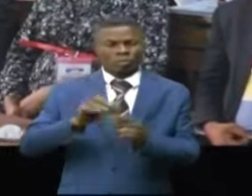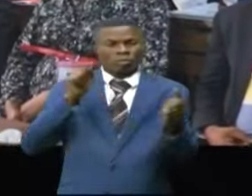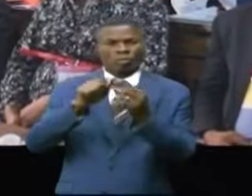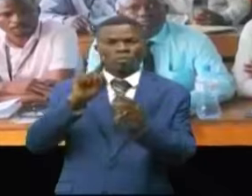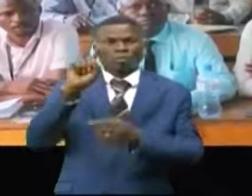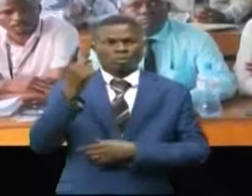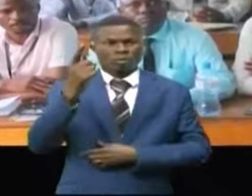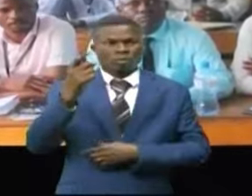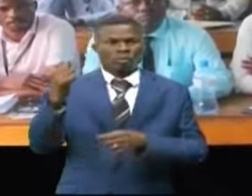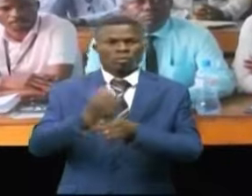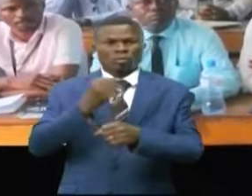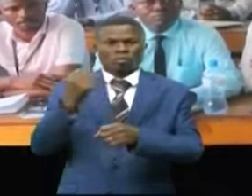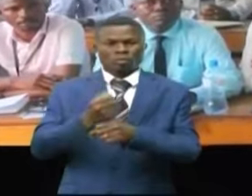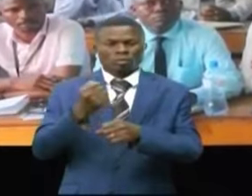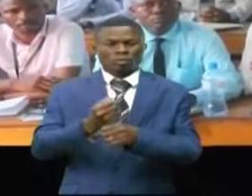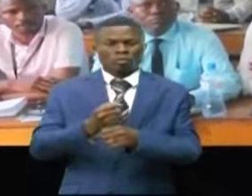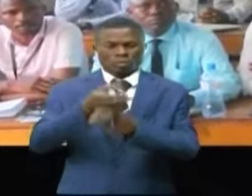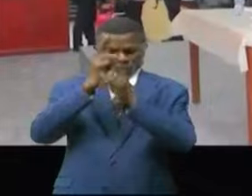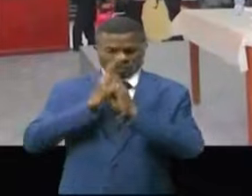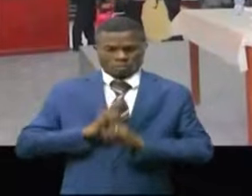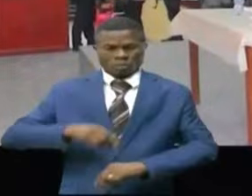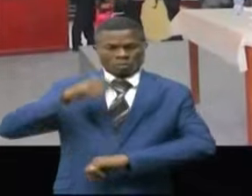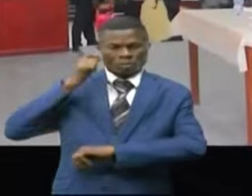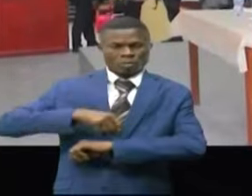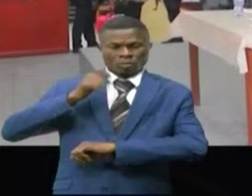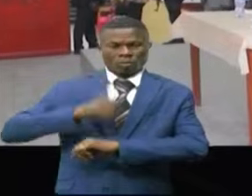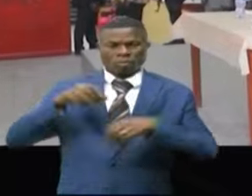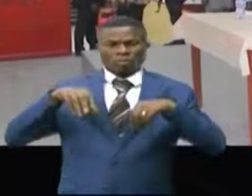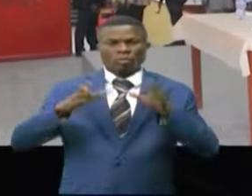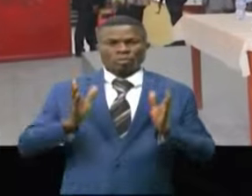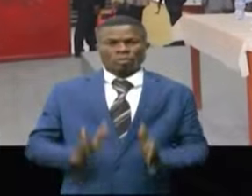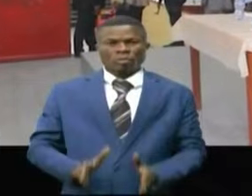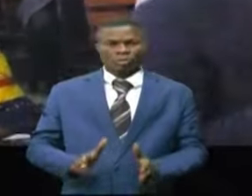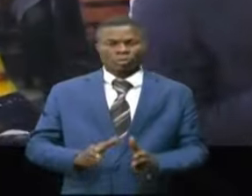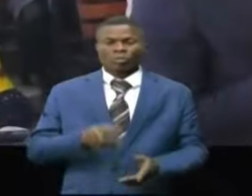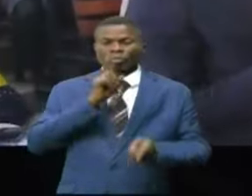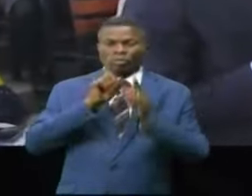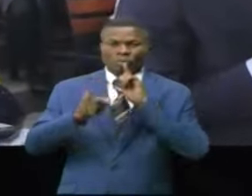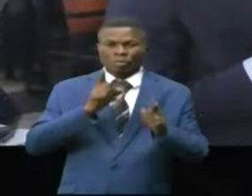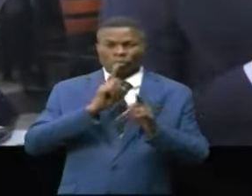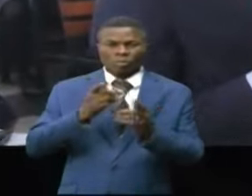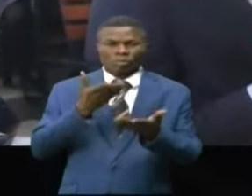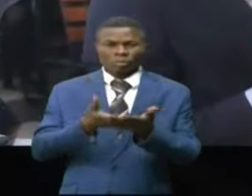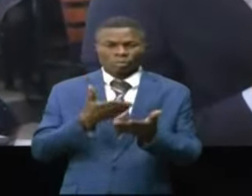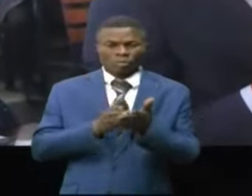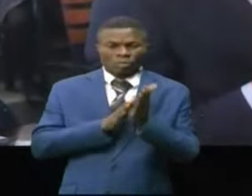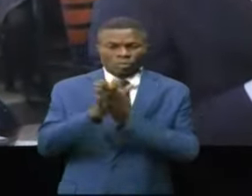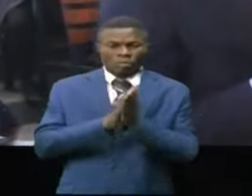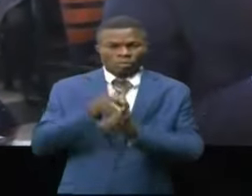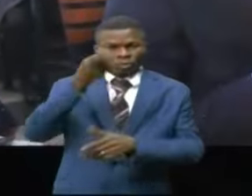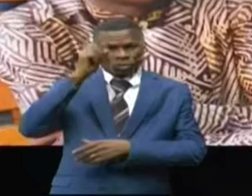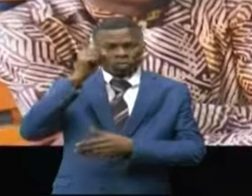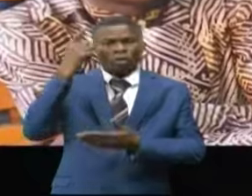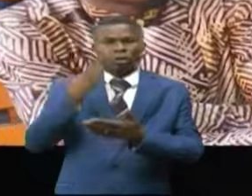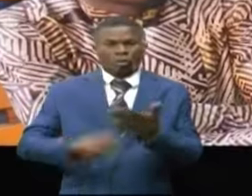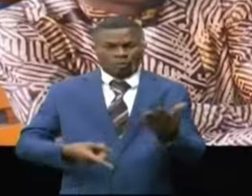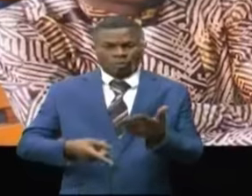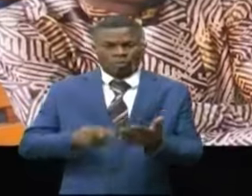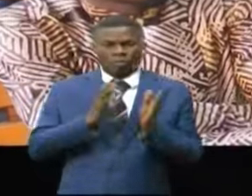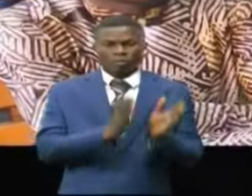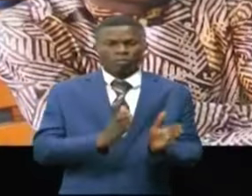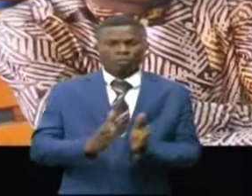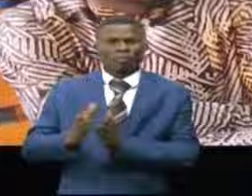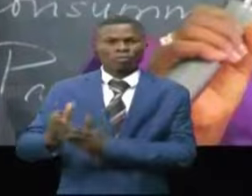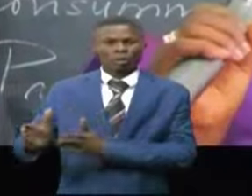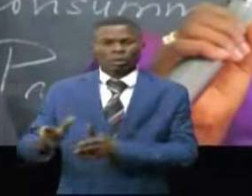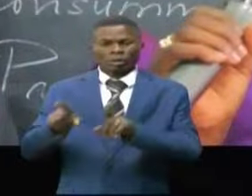de travailler pour redorer l'image de la justice congolaise. Lors des échanges, l'accent a également été mis sur les